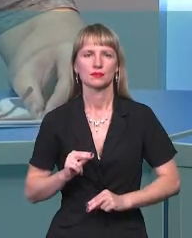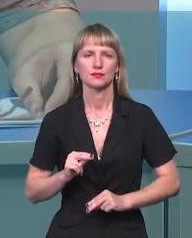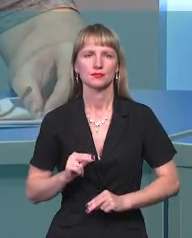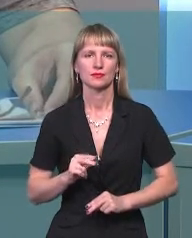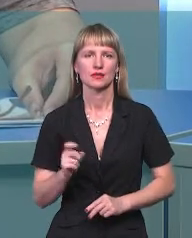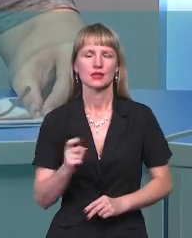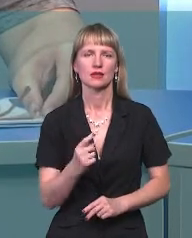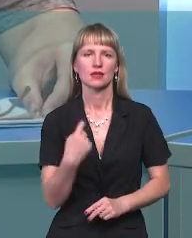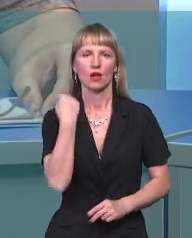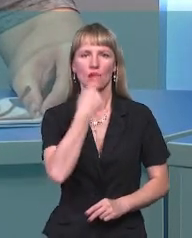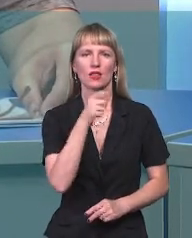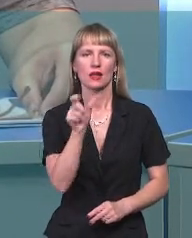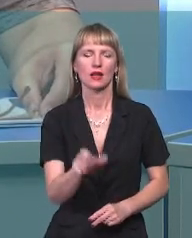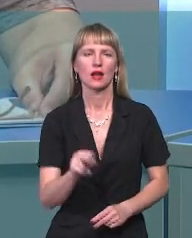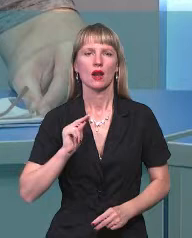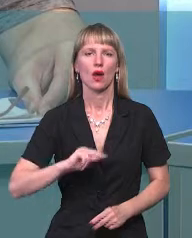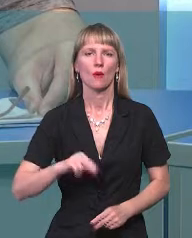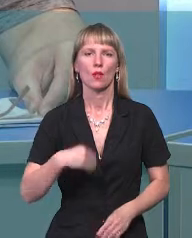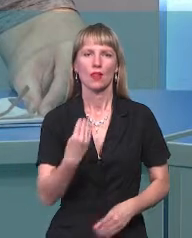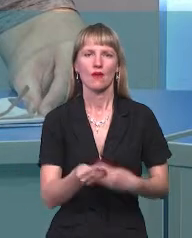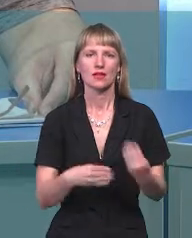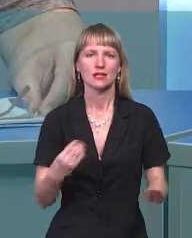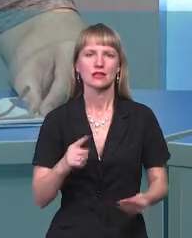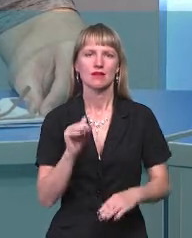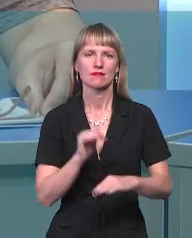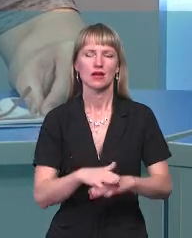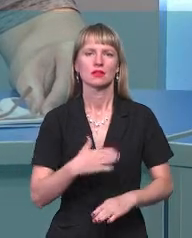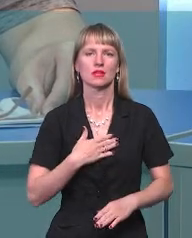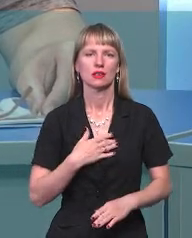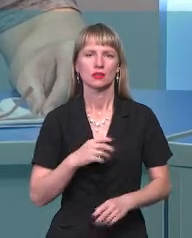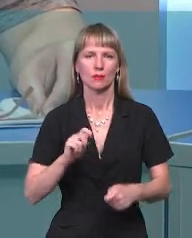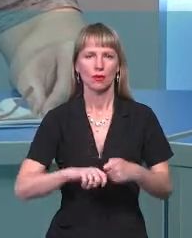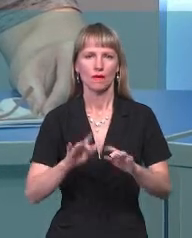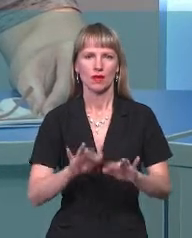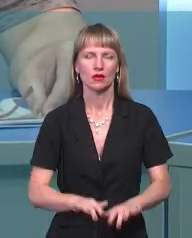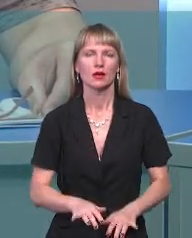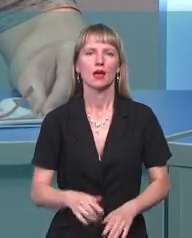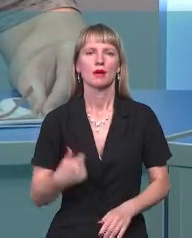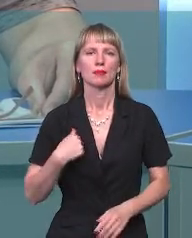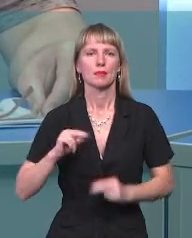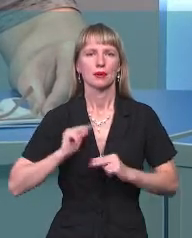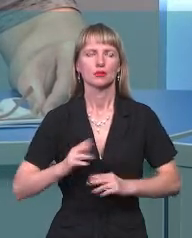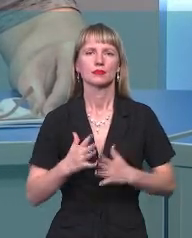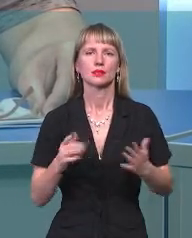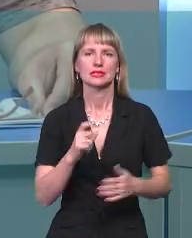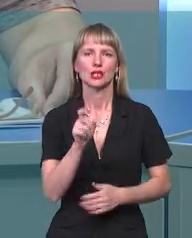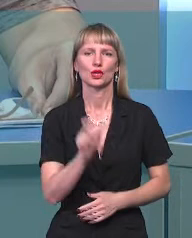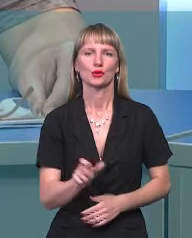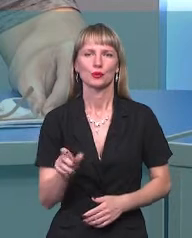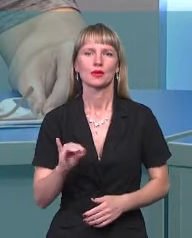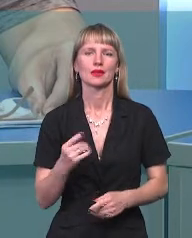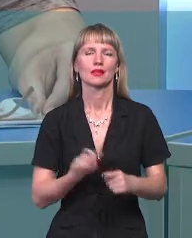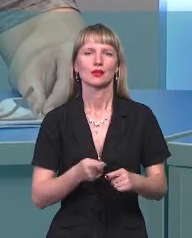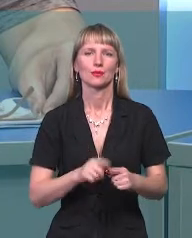з конкретними роботодавцями за фактом нашого моніторингу. Ми працюємо більше з людьми, і